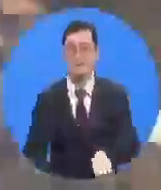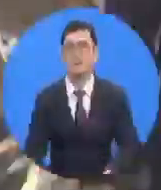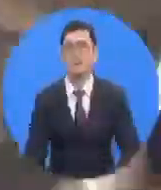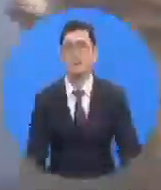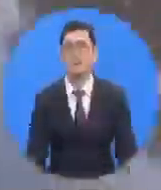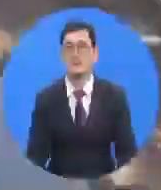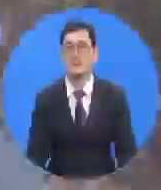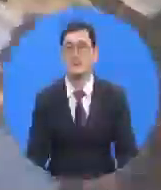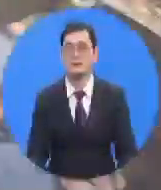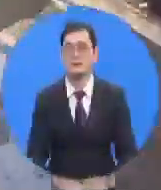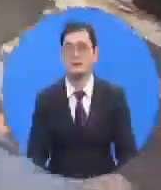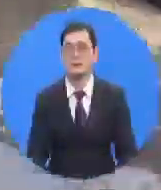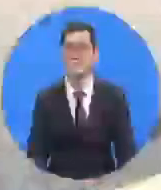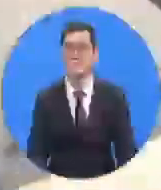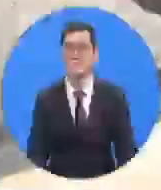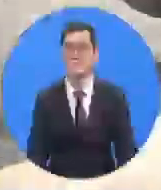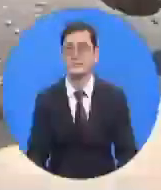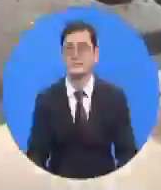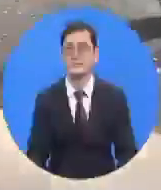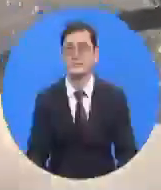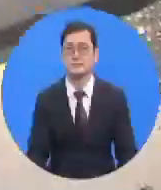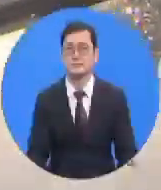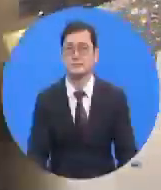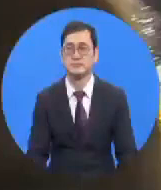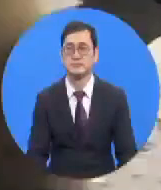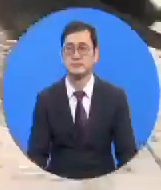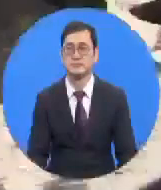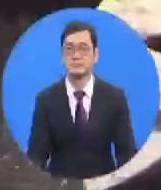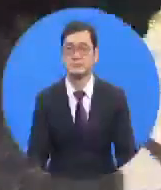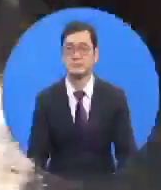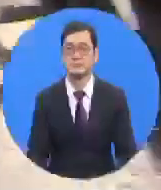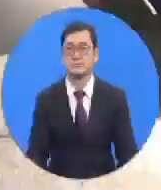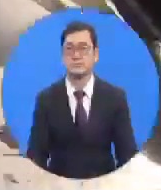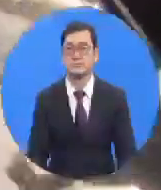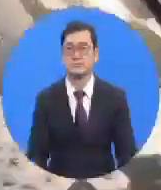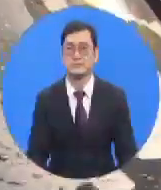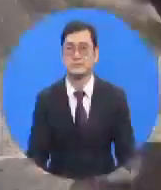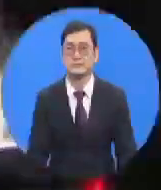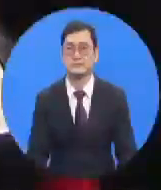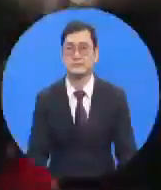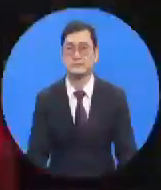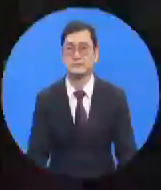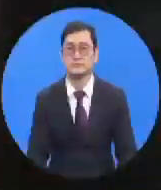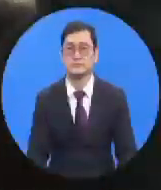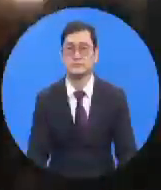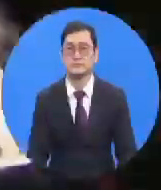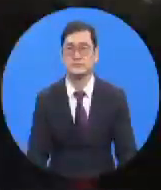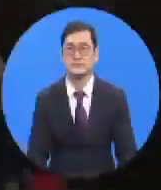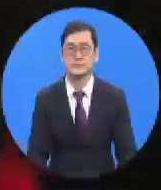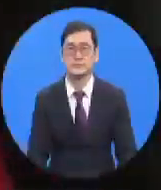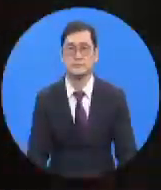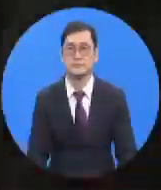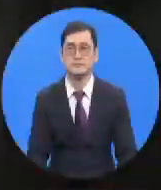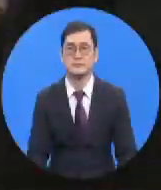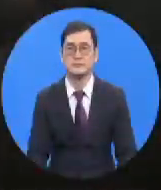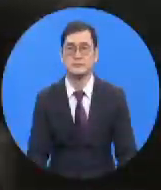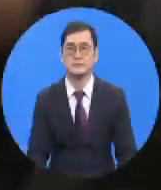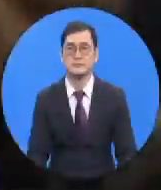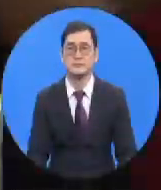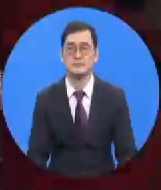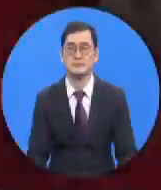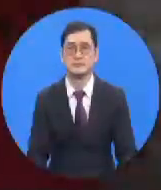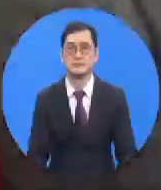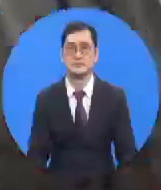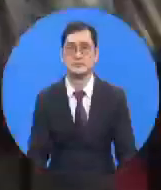가져온 차를 가지고 나가고 있는데 많은 시민들이 차를 둘러싸고 저렇게 분노를